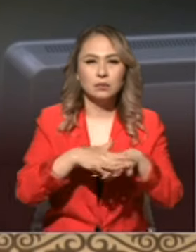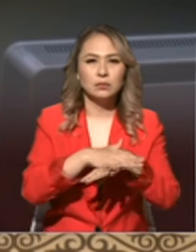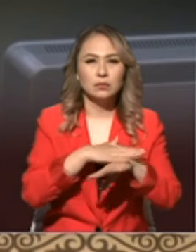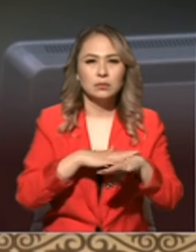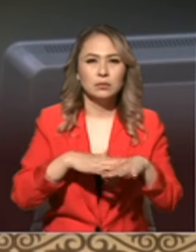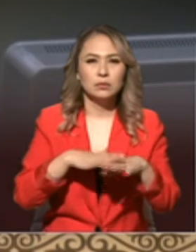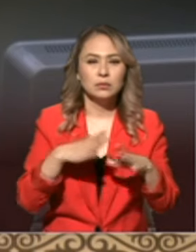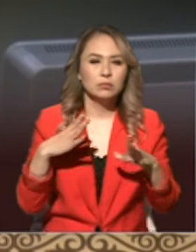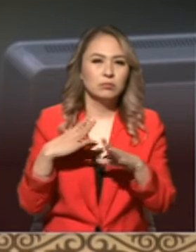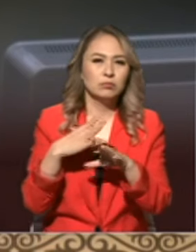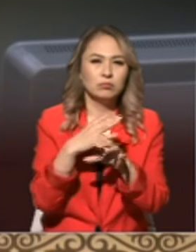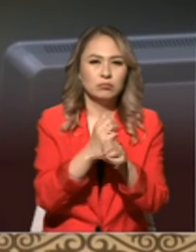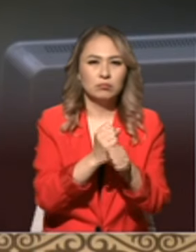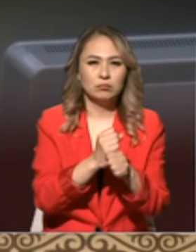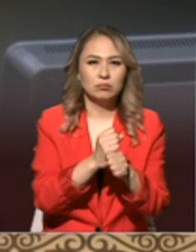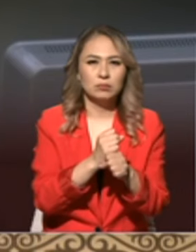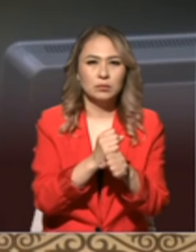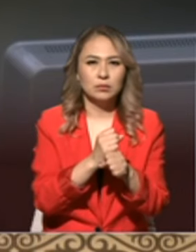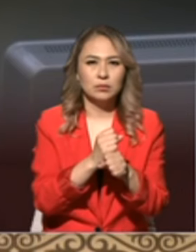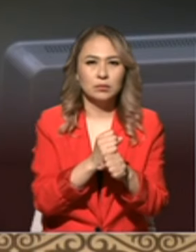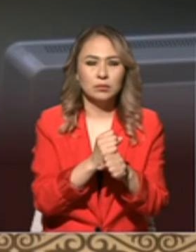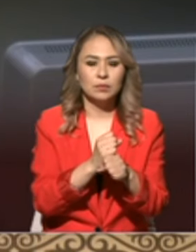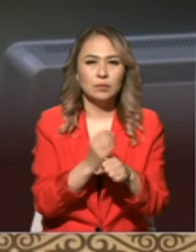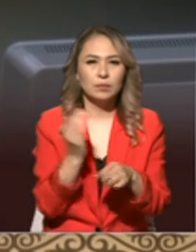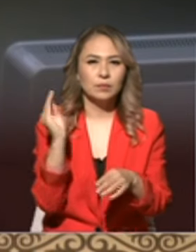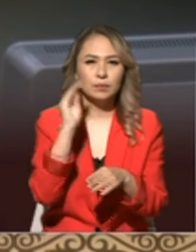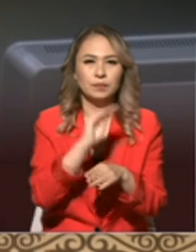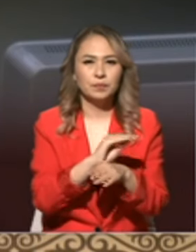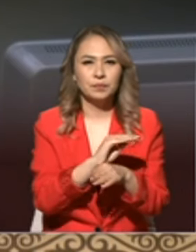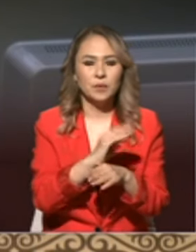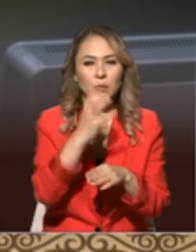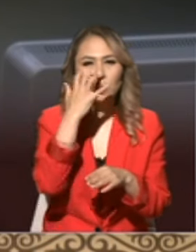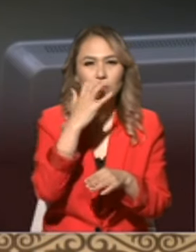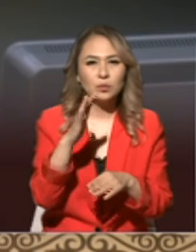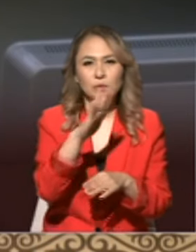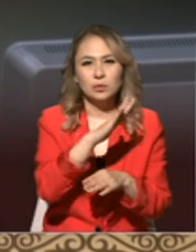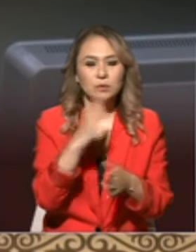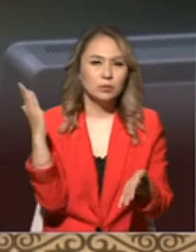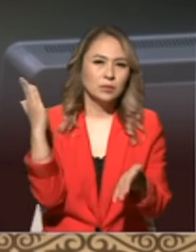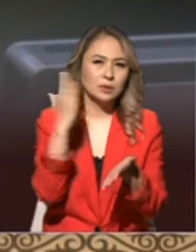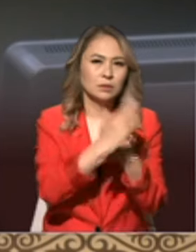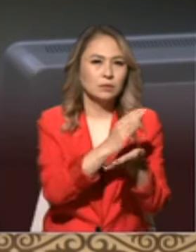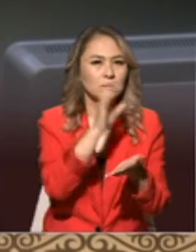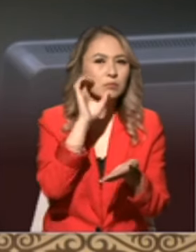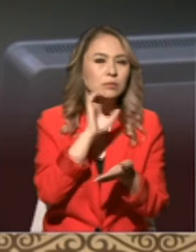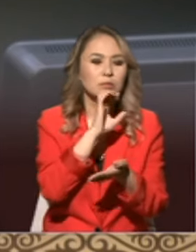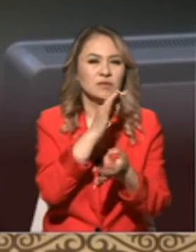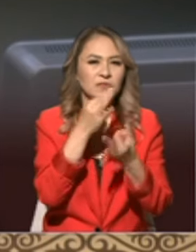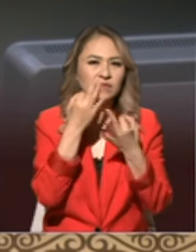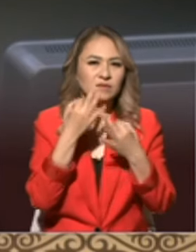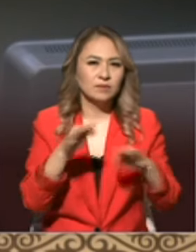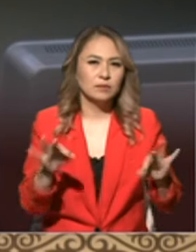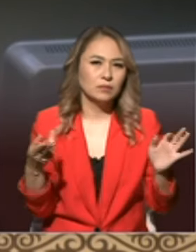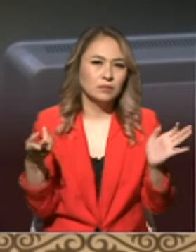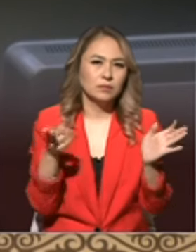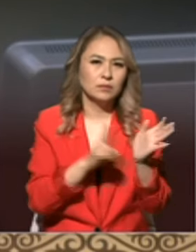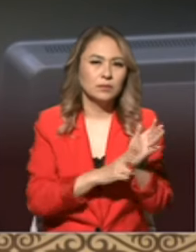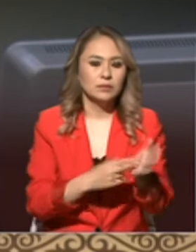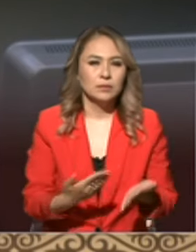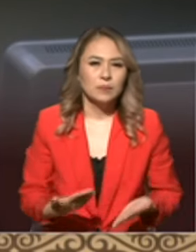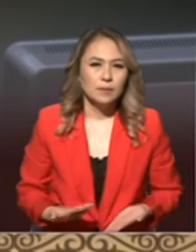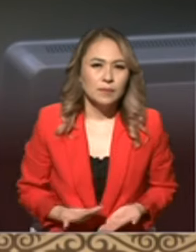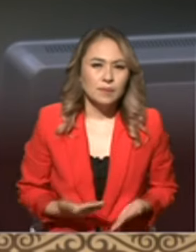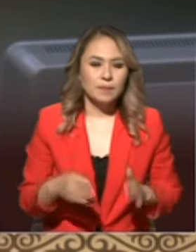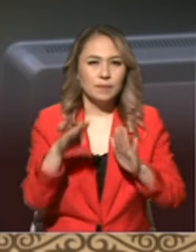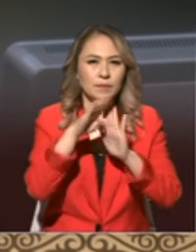саны азайған. Бұл ретте оңтүстіктен солтүстікке ерікті түрде қоныс аудару